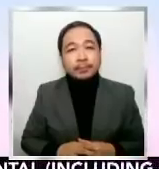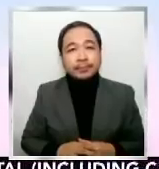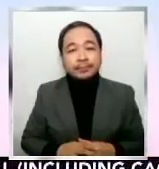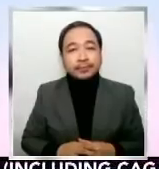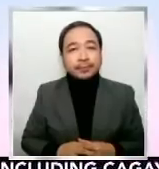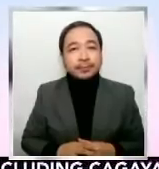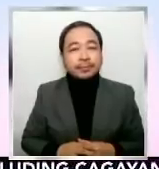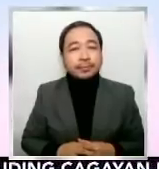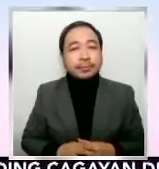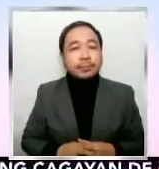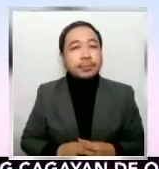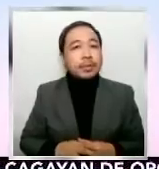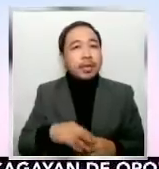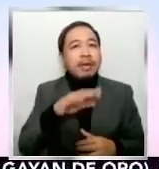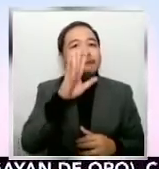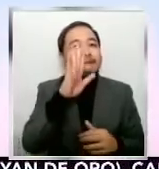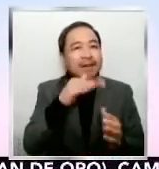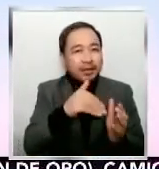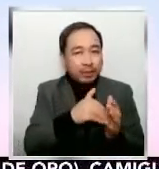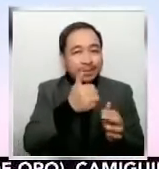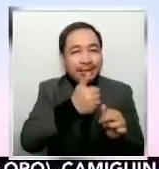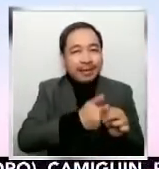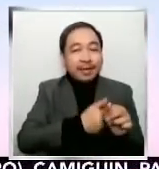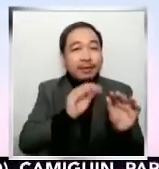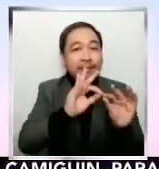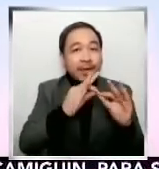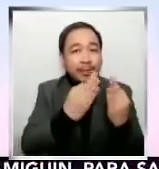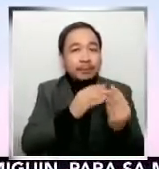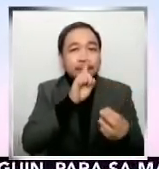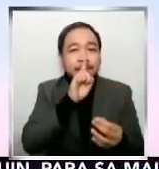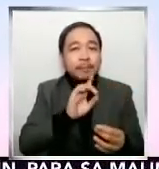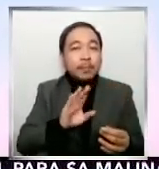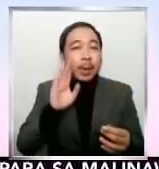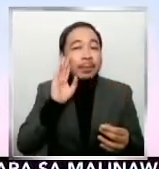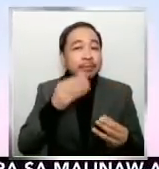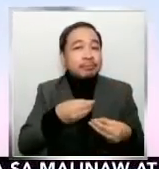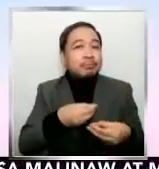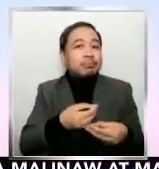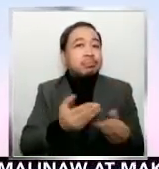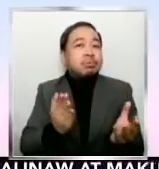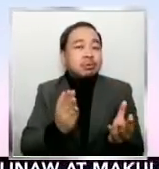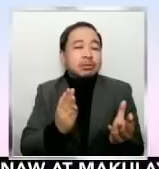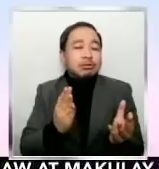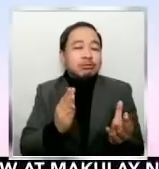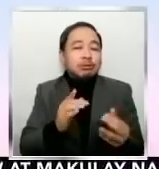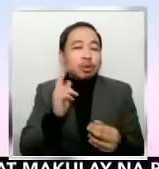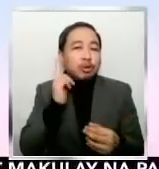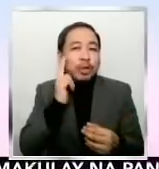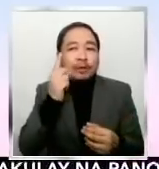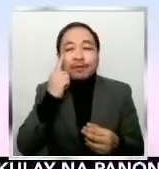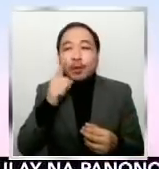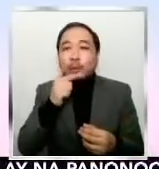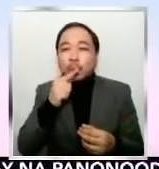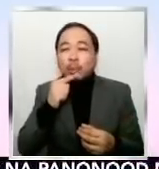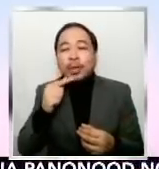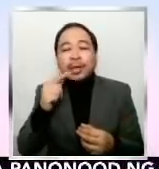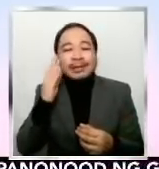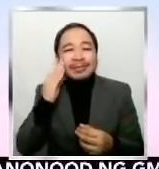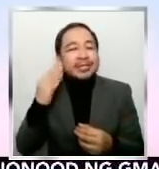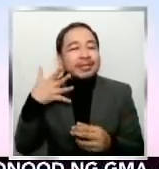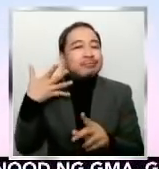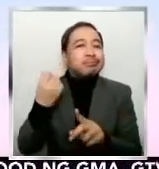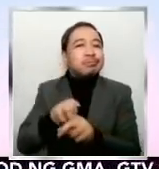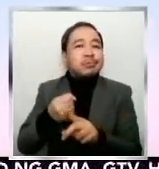5,000 piso kada pamilya ang ipinangakong ayuda ni Pangulong Duterte para sa mga nasalanta ng bagyong Odette. Bumanat din ang Pangulo kaugnay